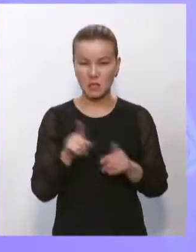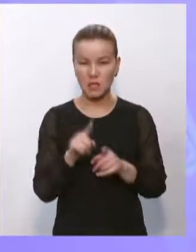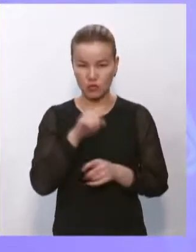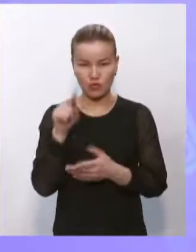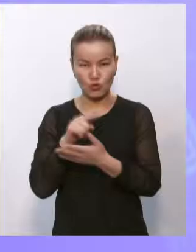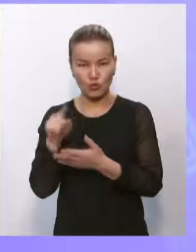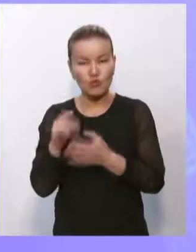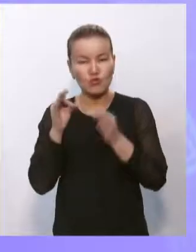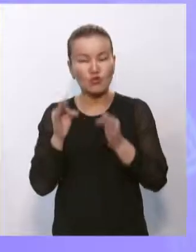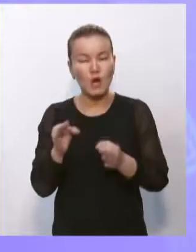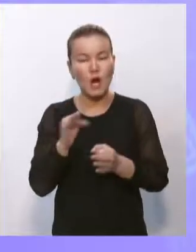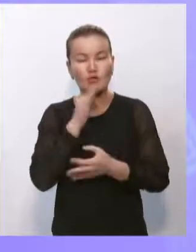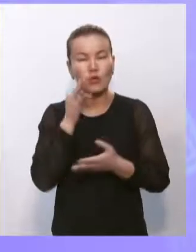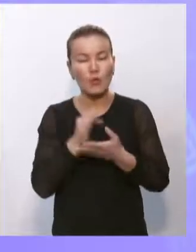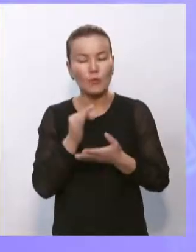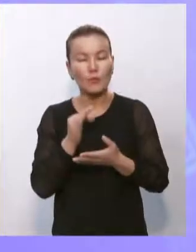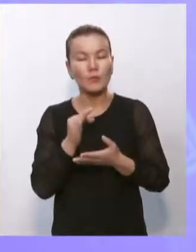бердиңер.